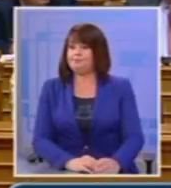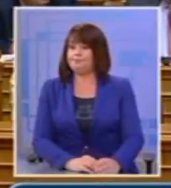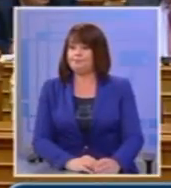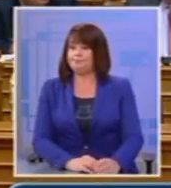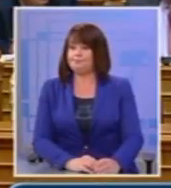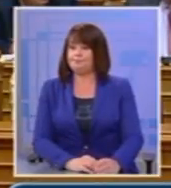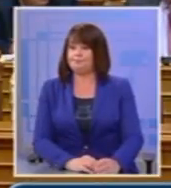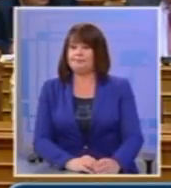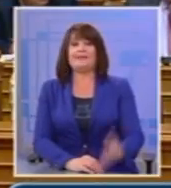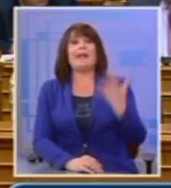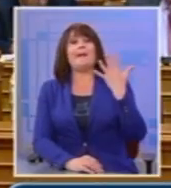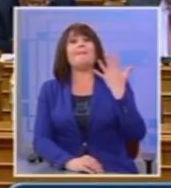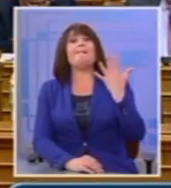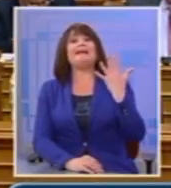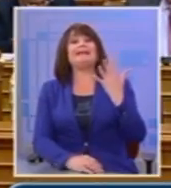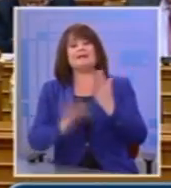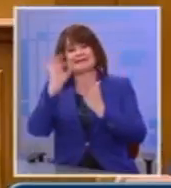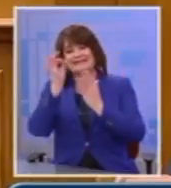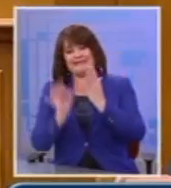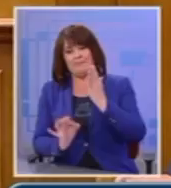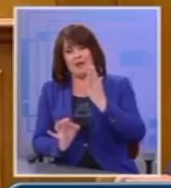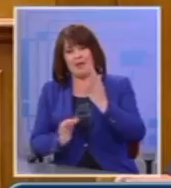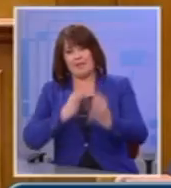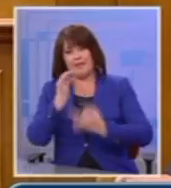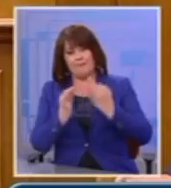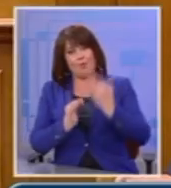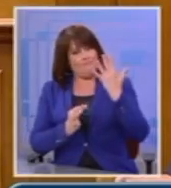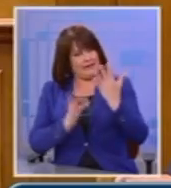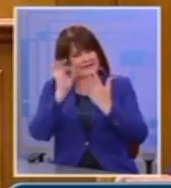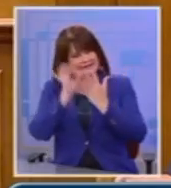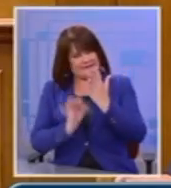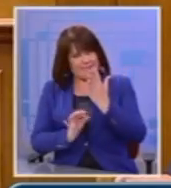να αναφερθώ σε 5 σημεία. Σε 5 σημεία